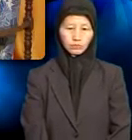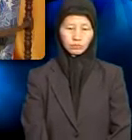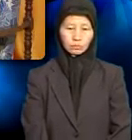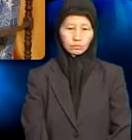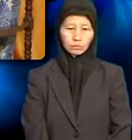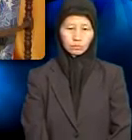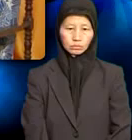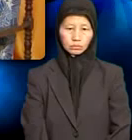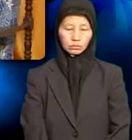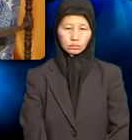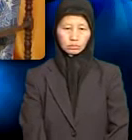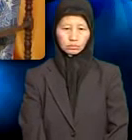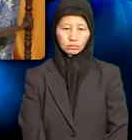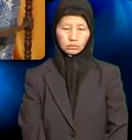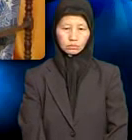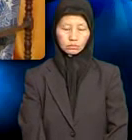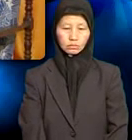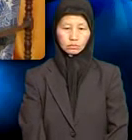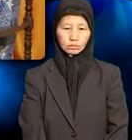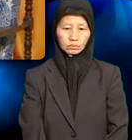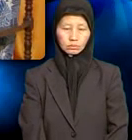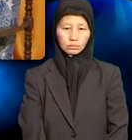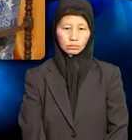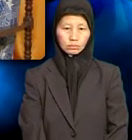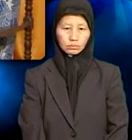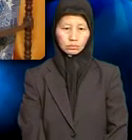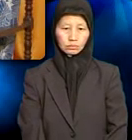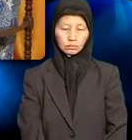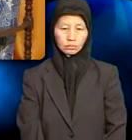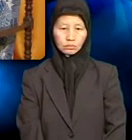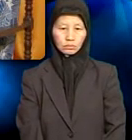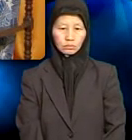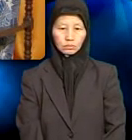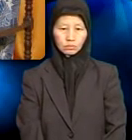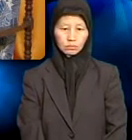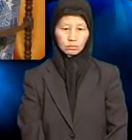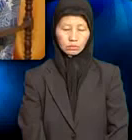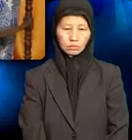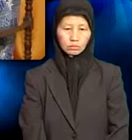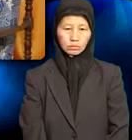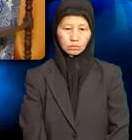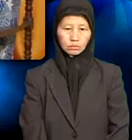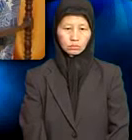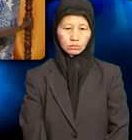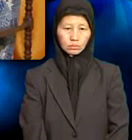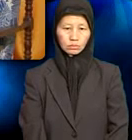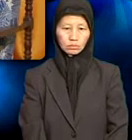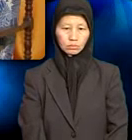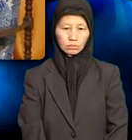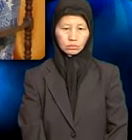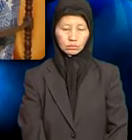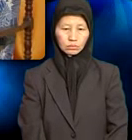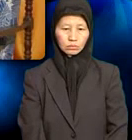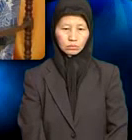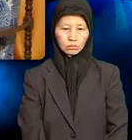الله أكبر بسم الله الرحمن الرحيم الحمد لله الرحمن الرحيم إياك